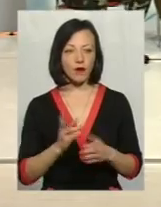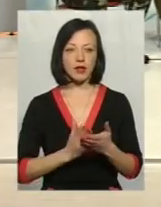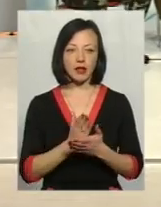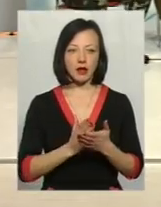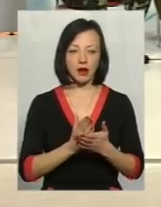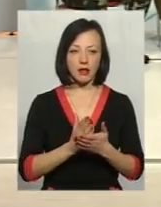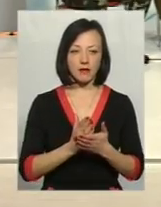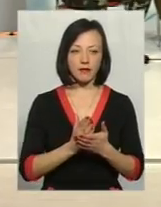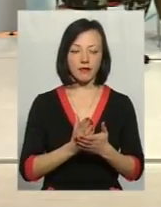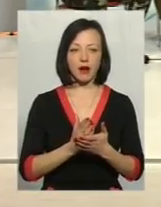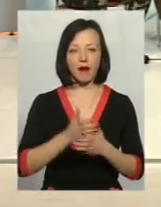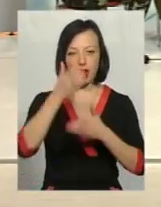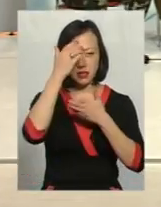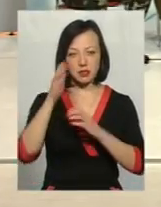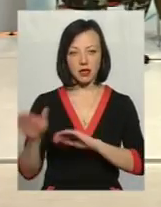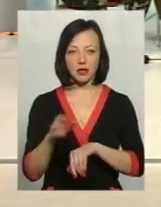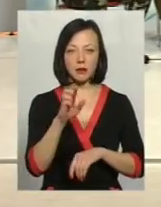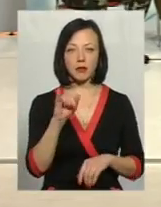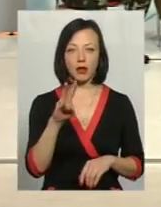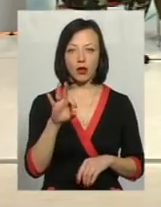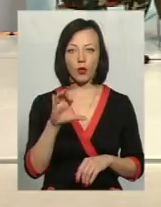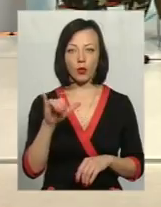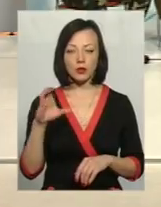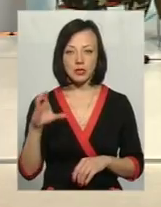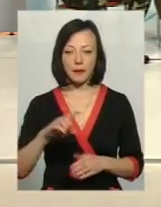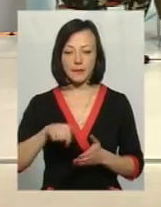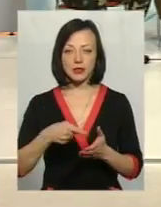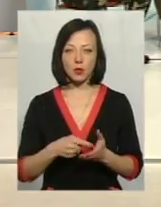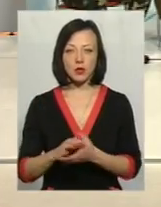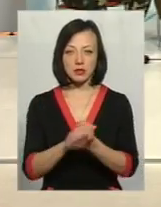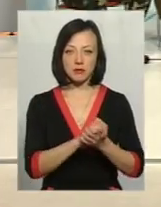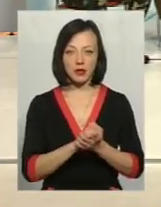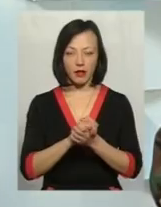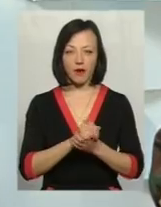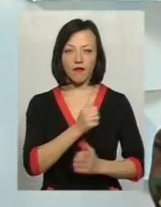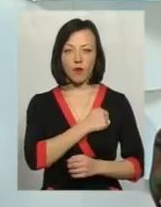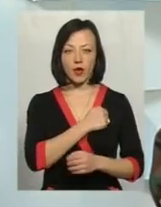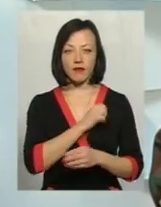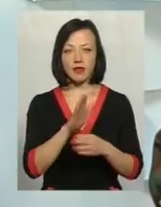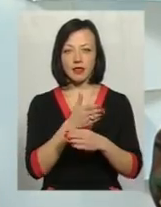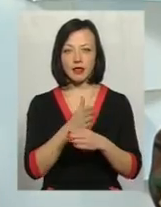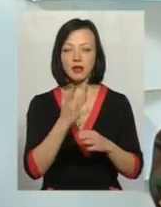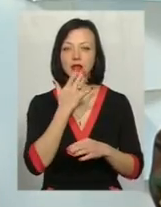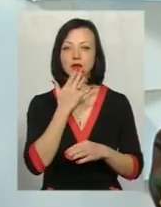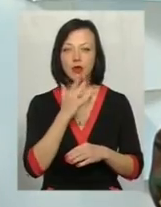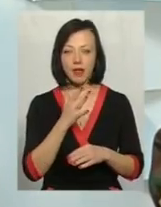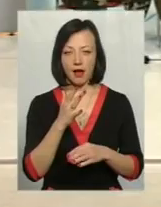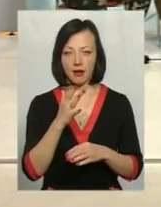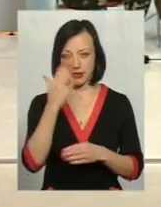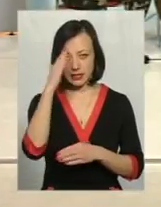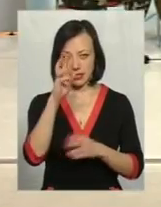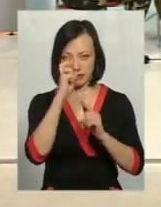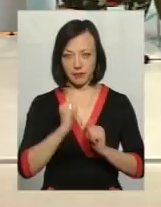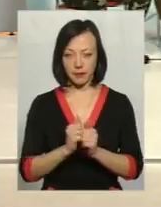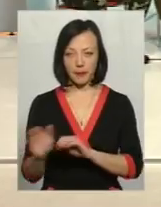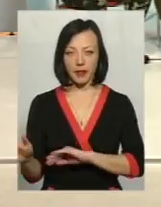дня. Дмитро Білоус, член правління Хмельницької міської спілки воїнів-інтернаціоналістів. Ігор Зозуля,